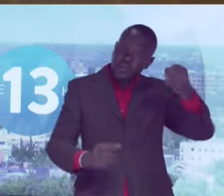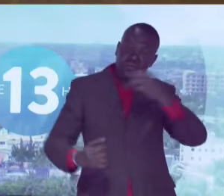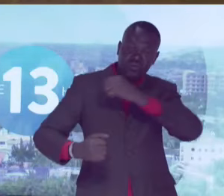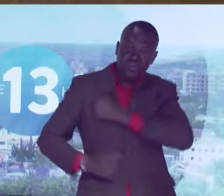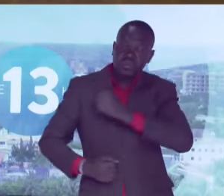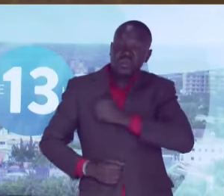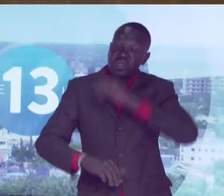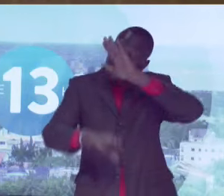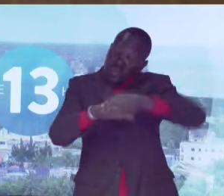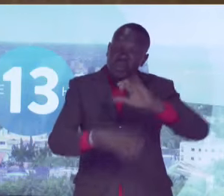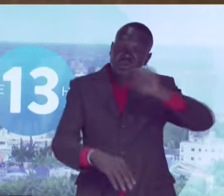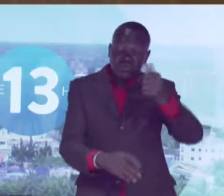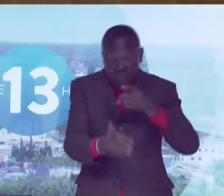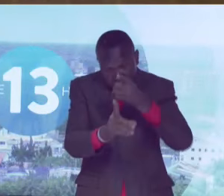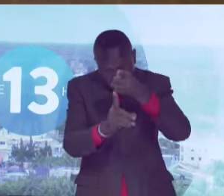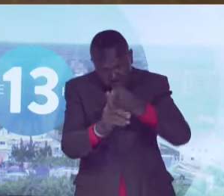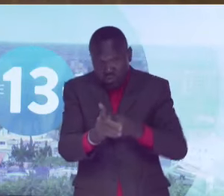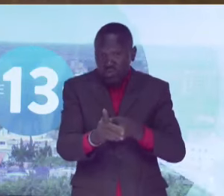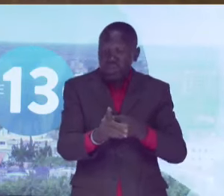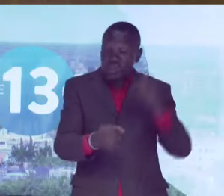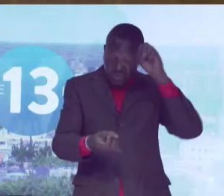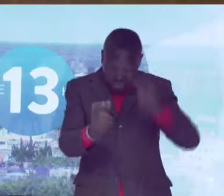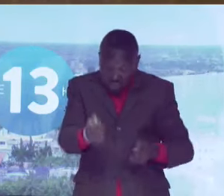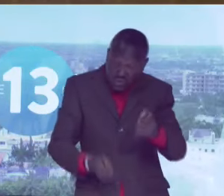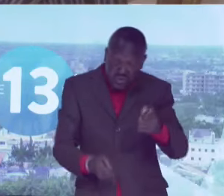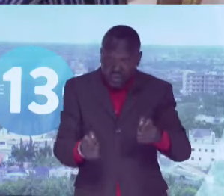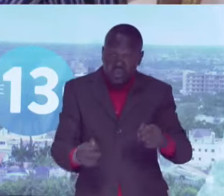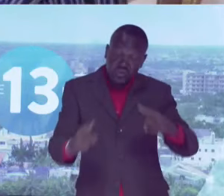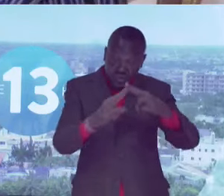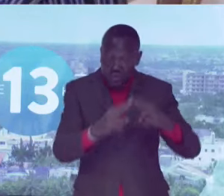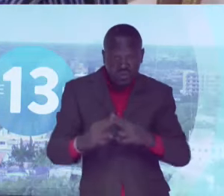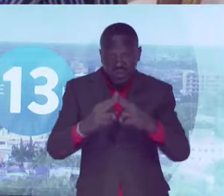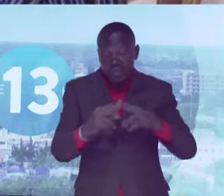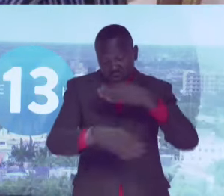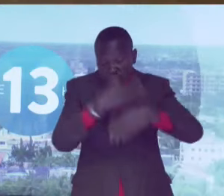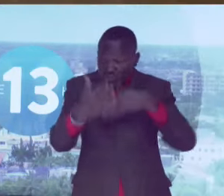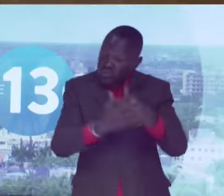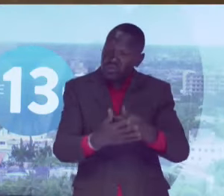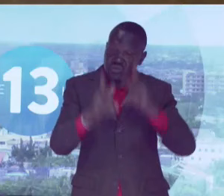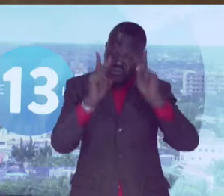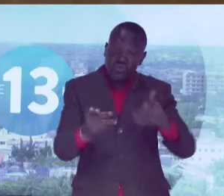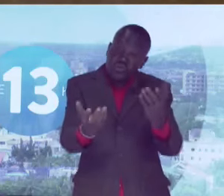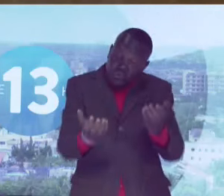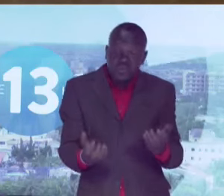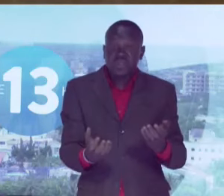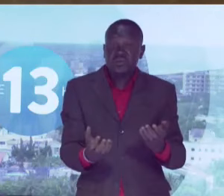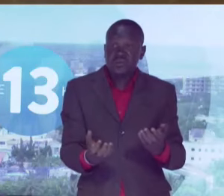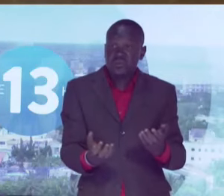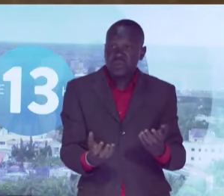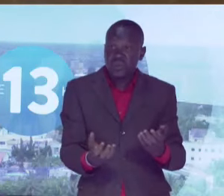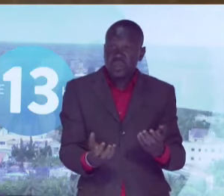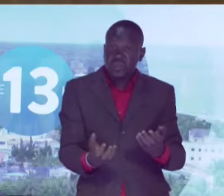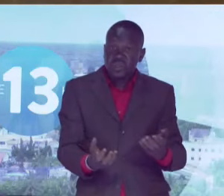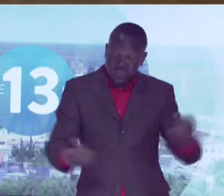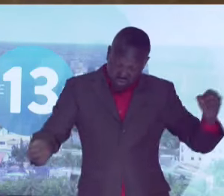de gouvernance marqués par d'incessants appels à l'unité. Toute personne qui voudrait, c'est-à-dire se